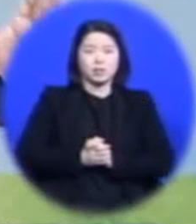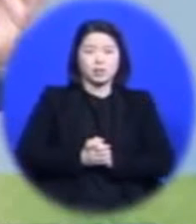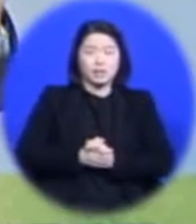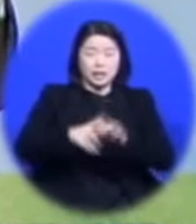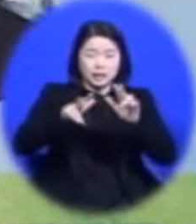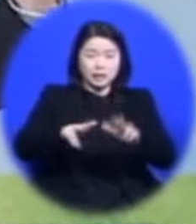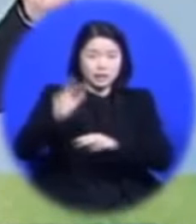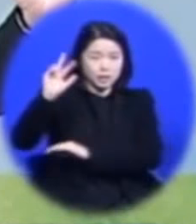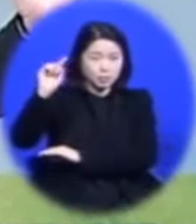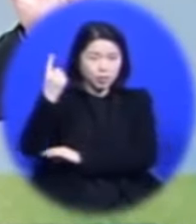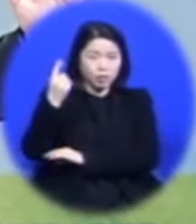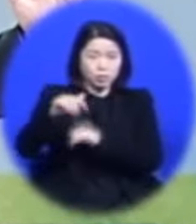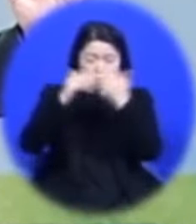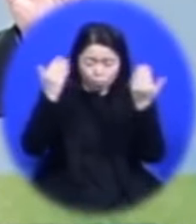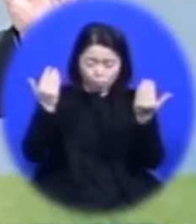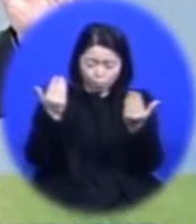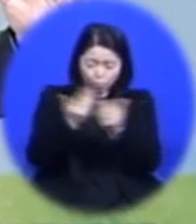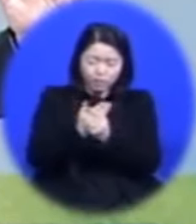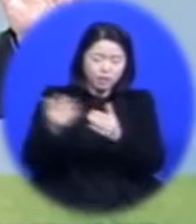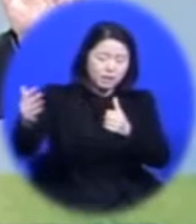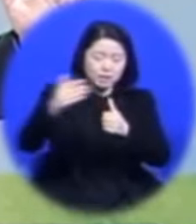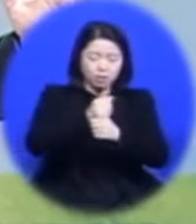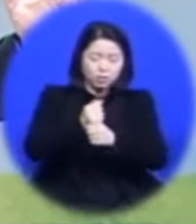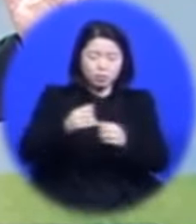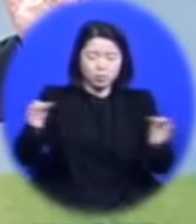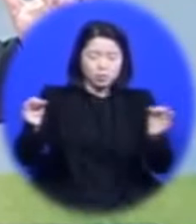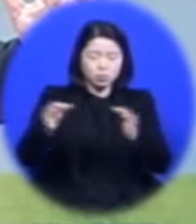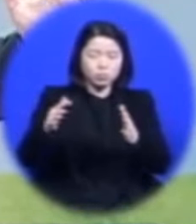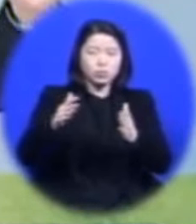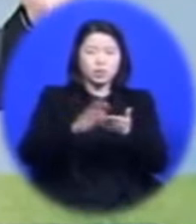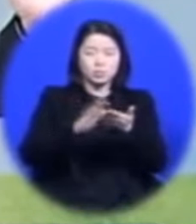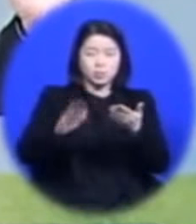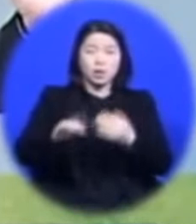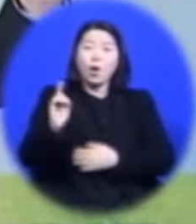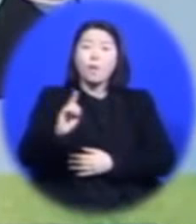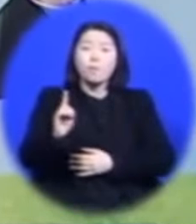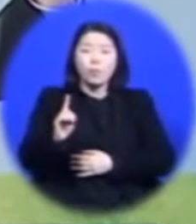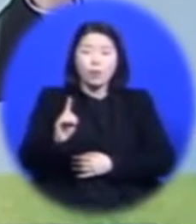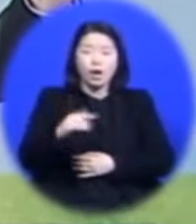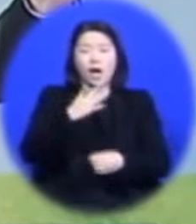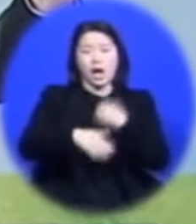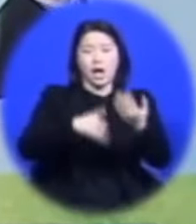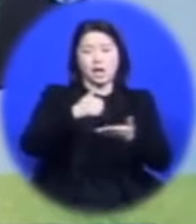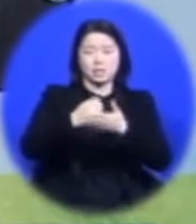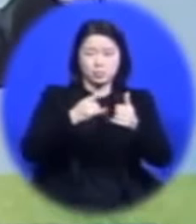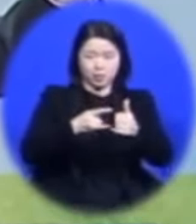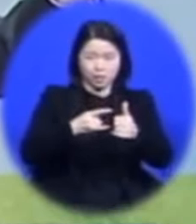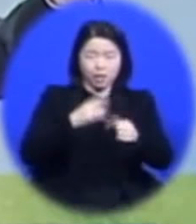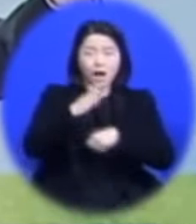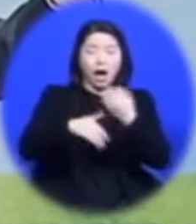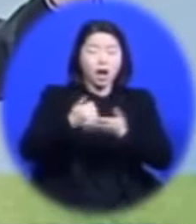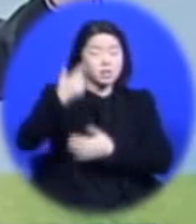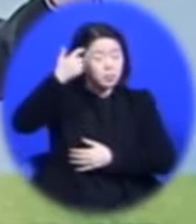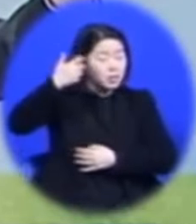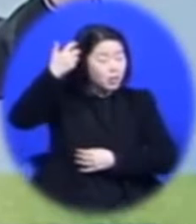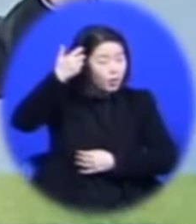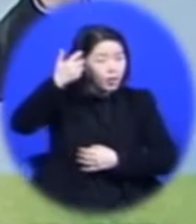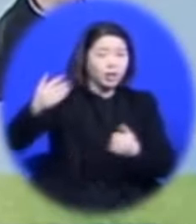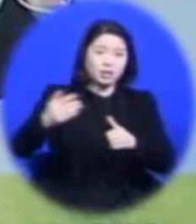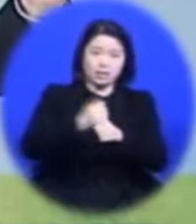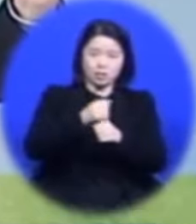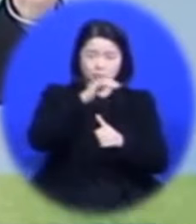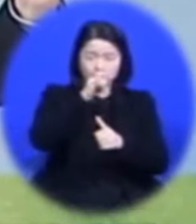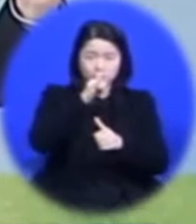다윗은 완전히 사로잡혀 있는 순간이에요 무엇에 하나님에게 하나님의 영예